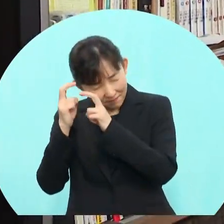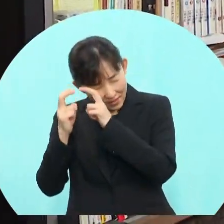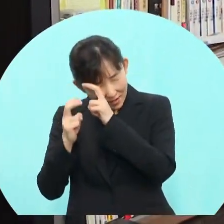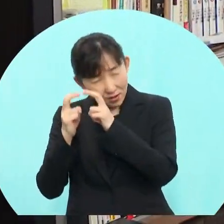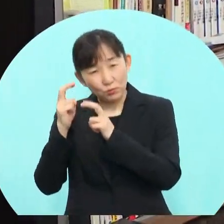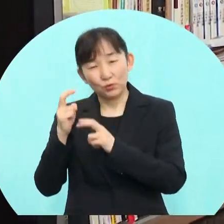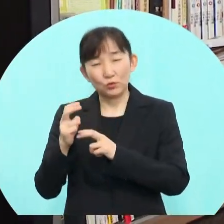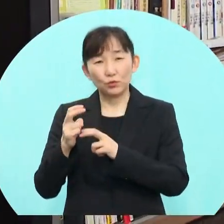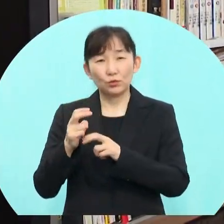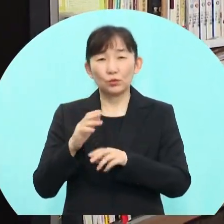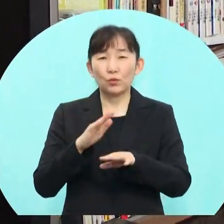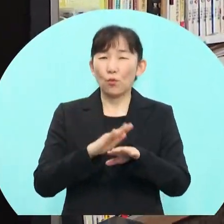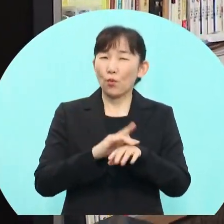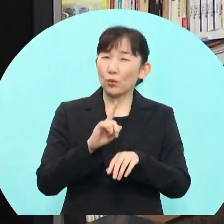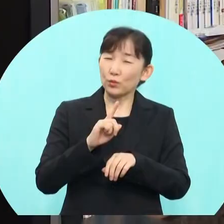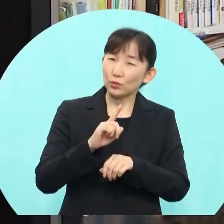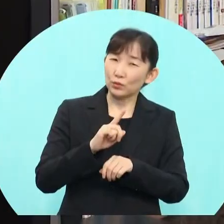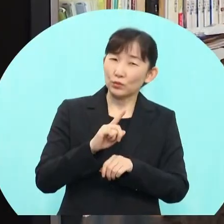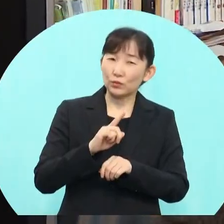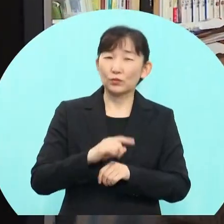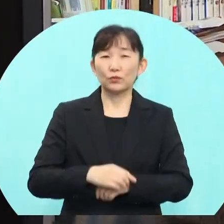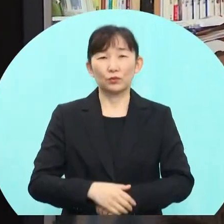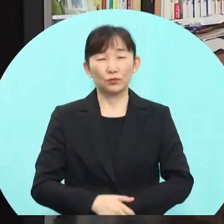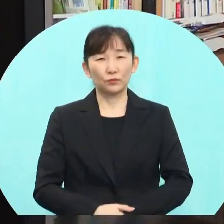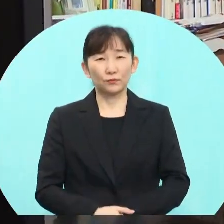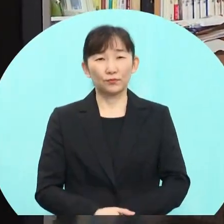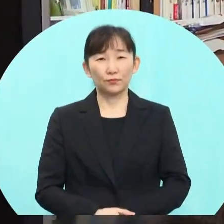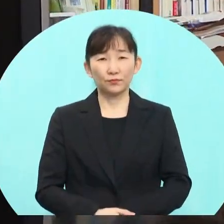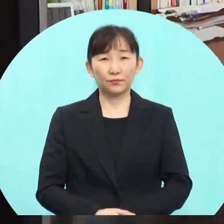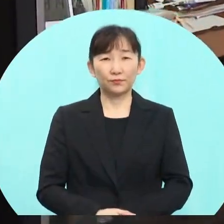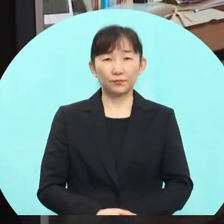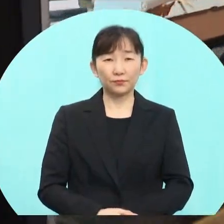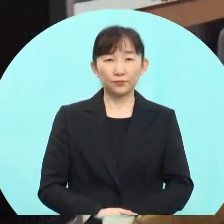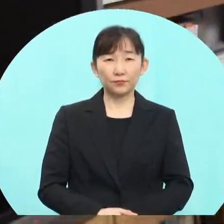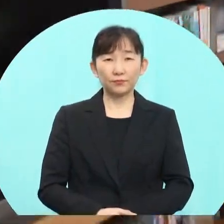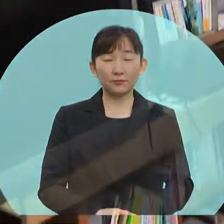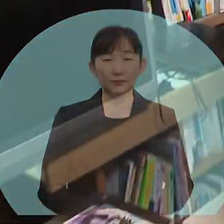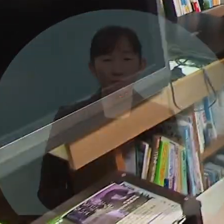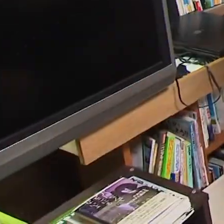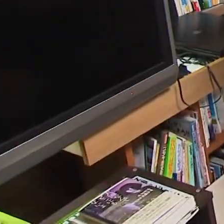ましい感じで、どうしたらいいのかって。